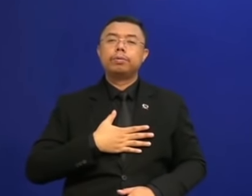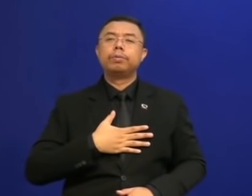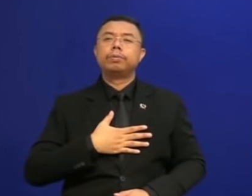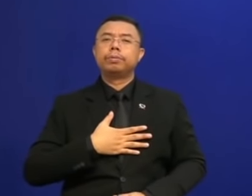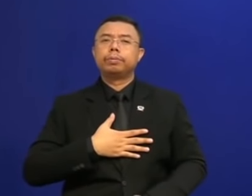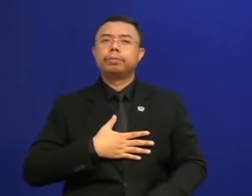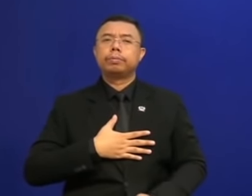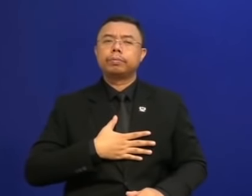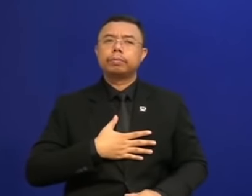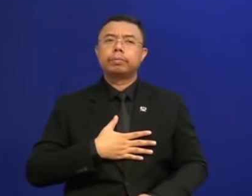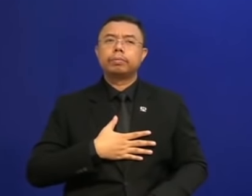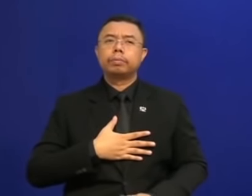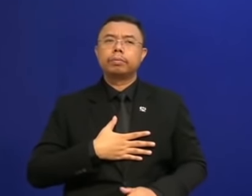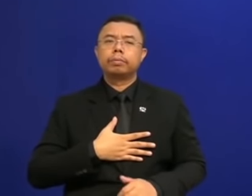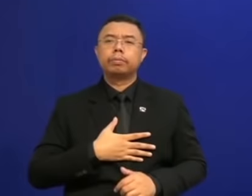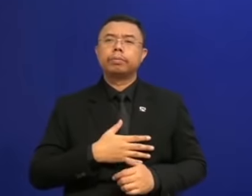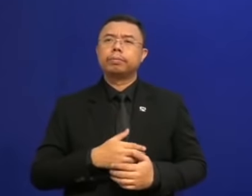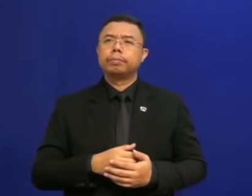pembelaku